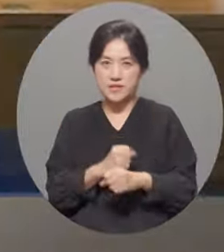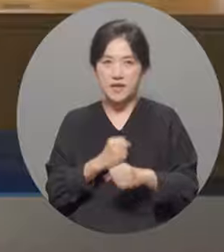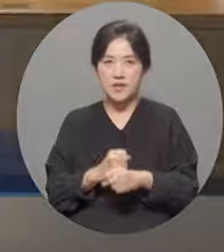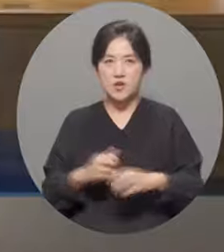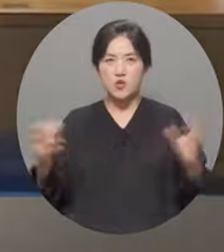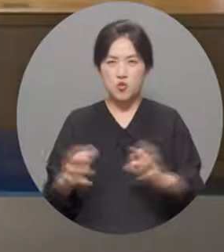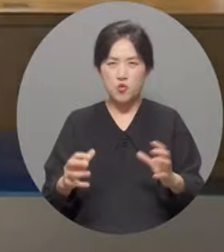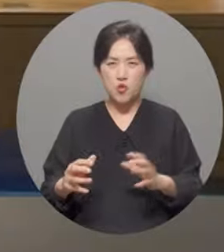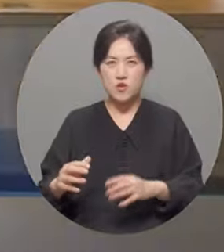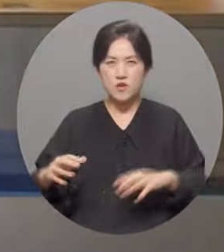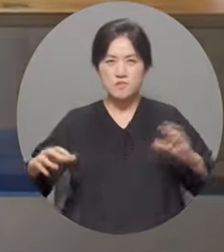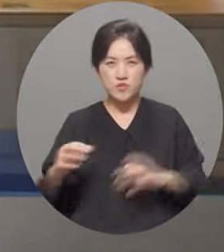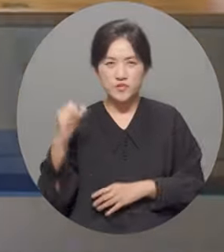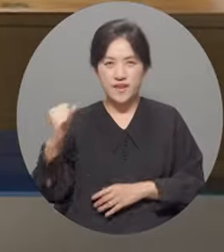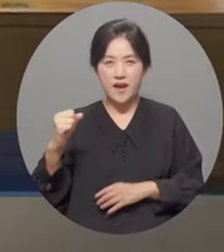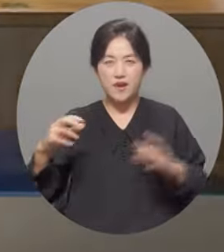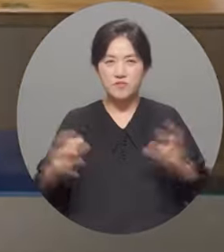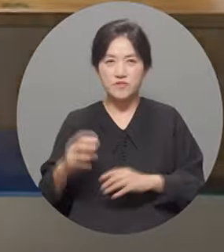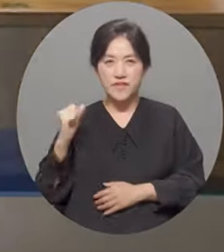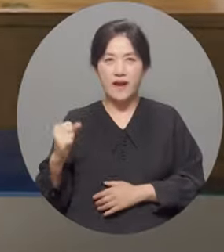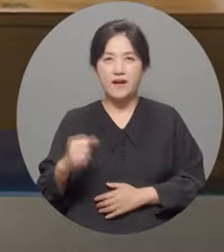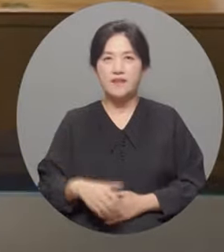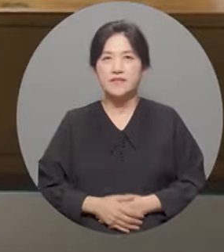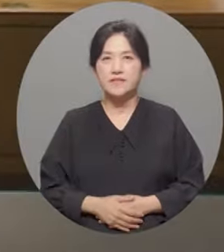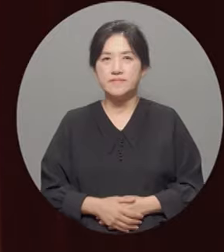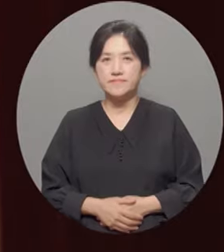뭉치자! 뭉치자! 뭉치자!